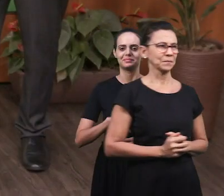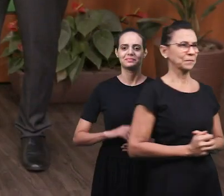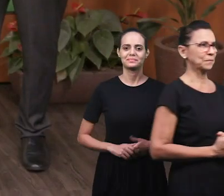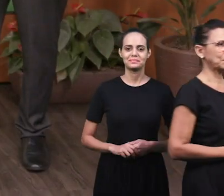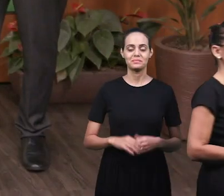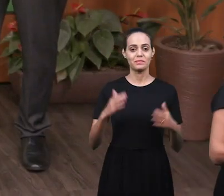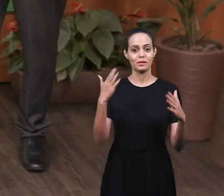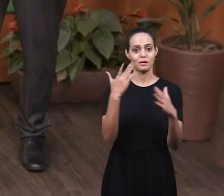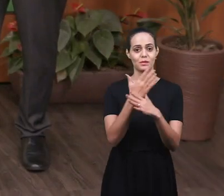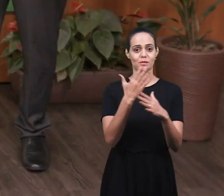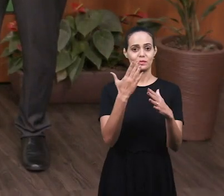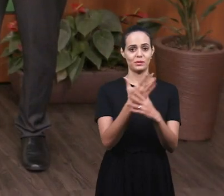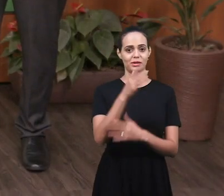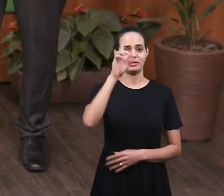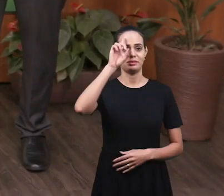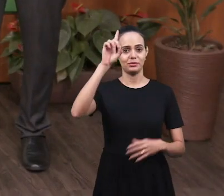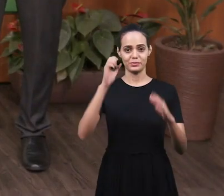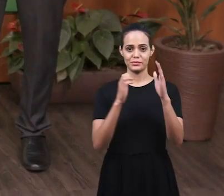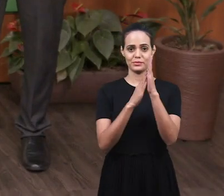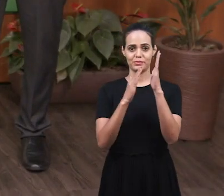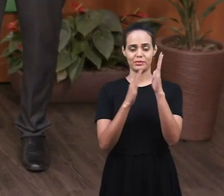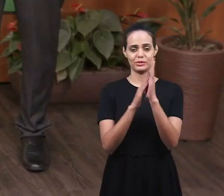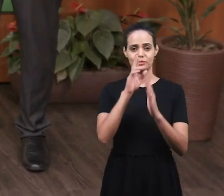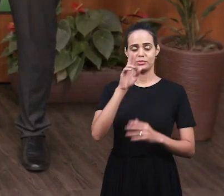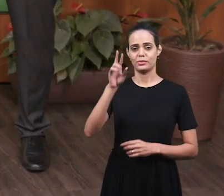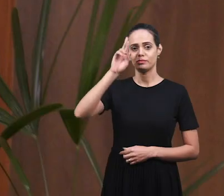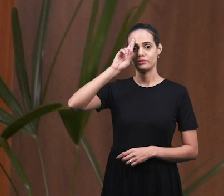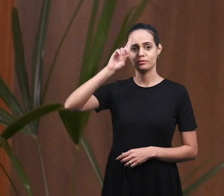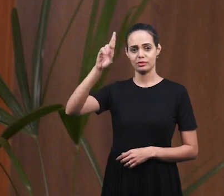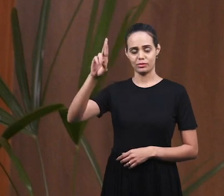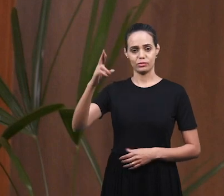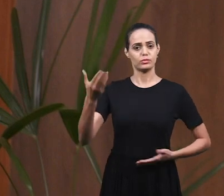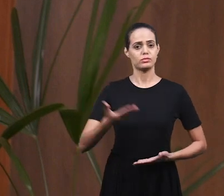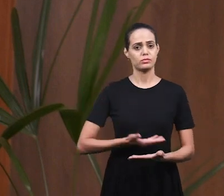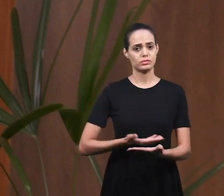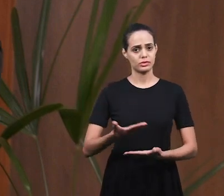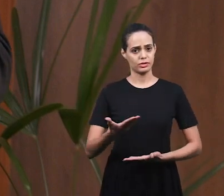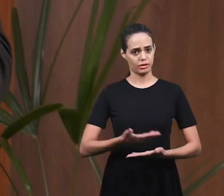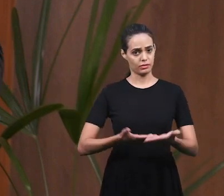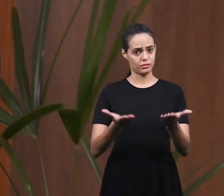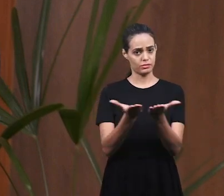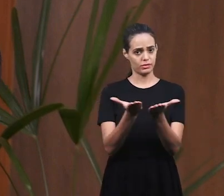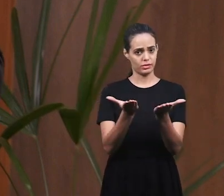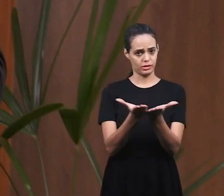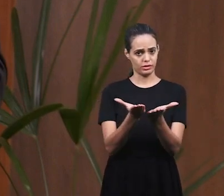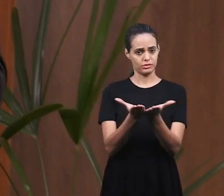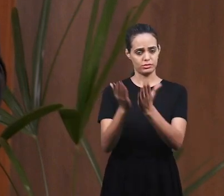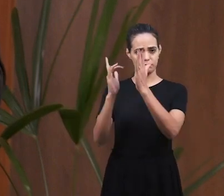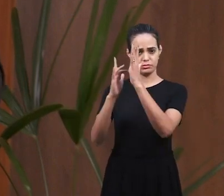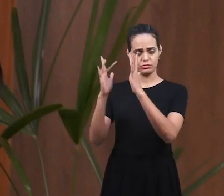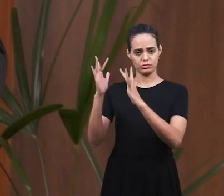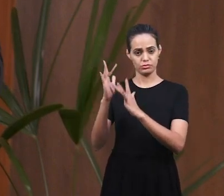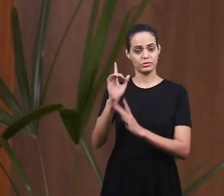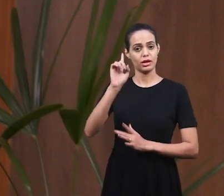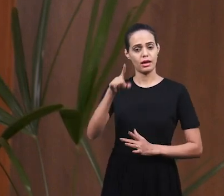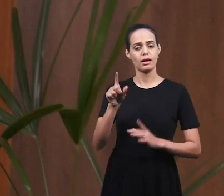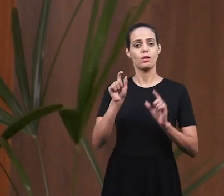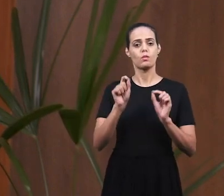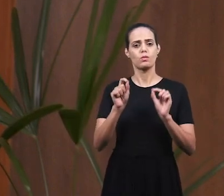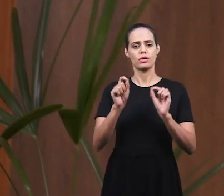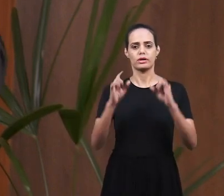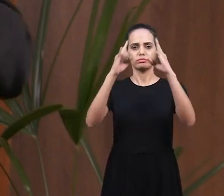Gloire à Dieu, loué soit le nom du Seigneur. Le chrétien en Jésus, c'est